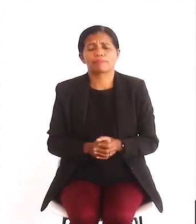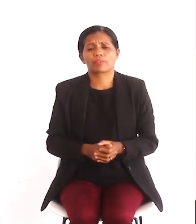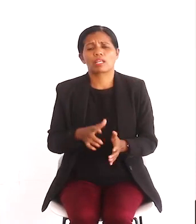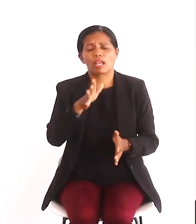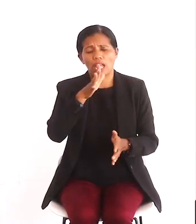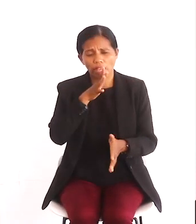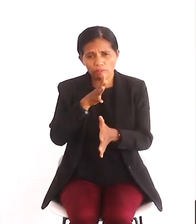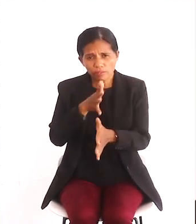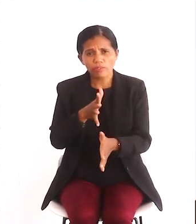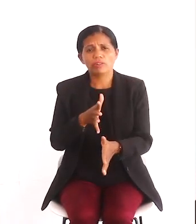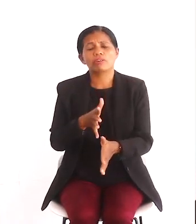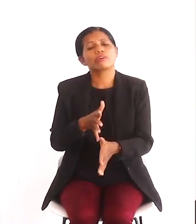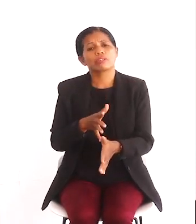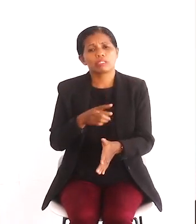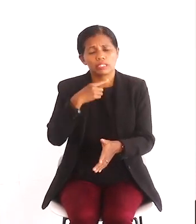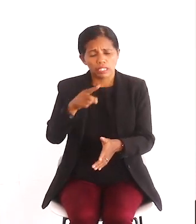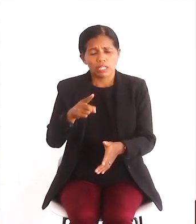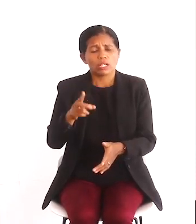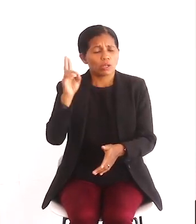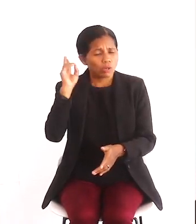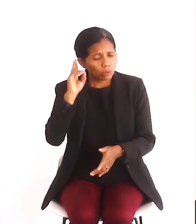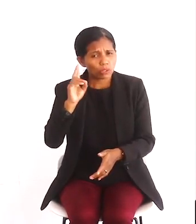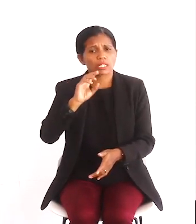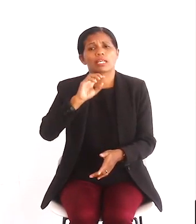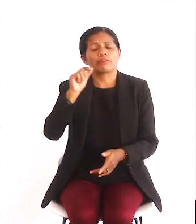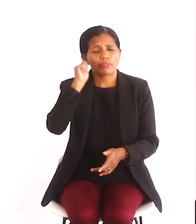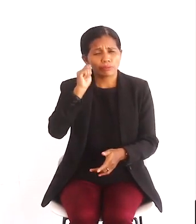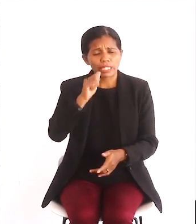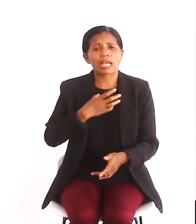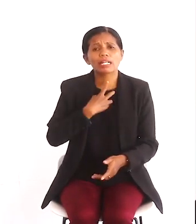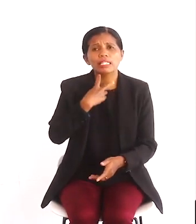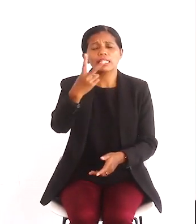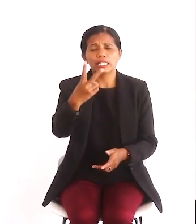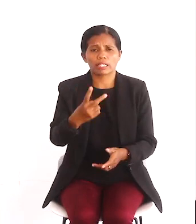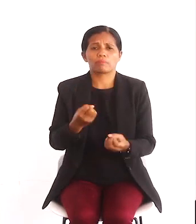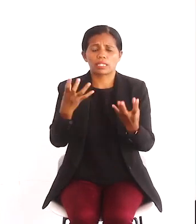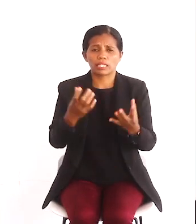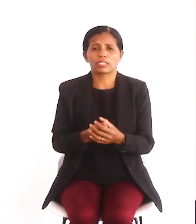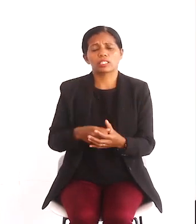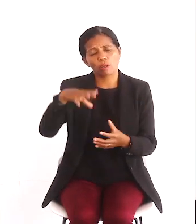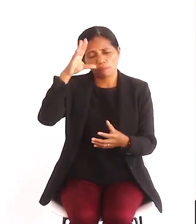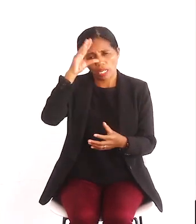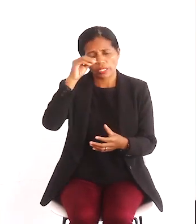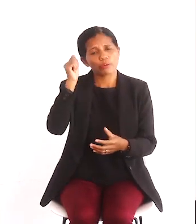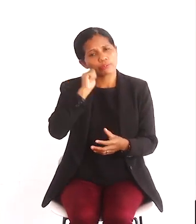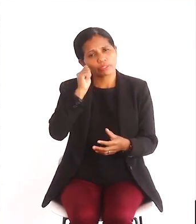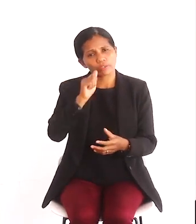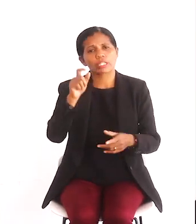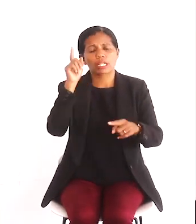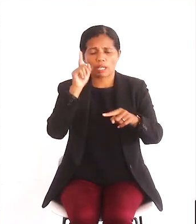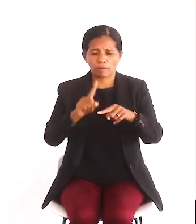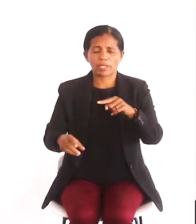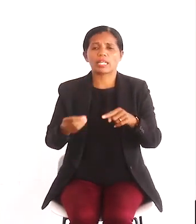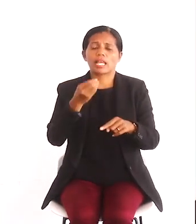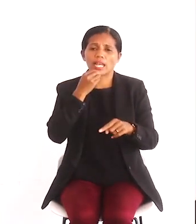mos dehan katak senia rona tan Zulia hakila renesang ohin, entaun titu no Zulia la bele hang huri sona nebe